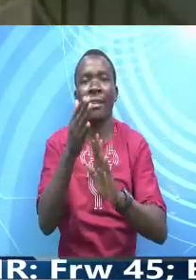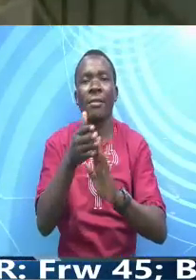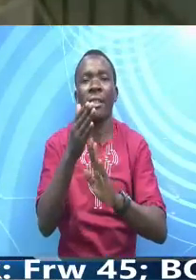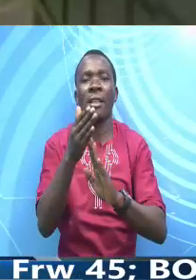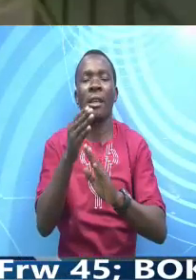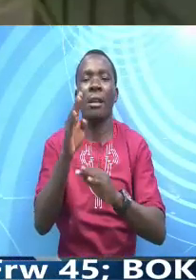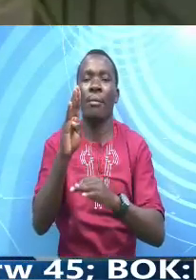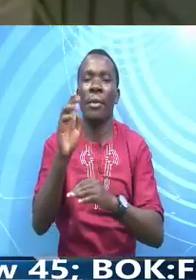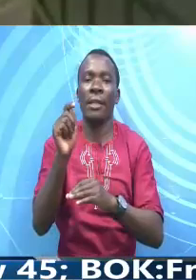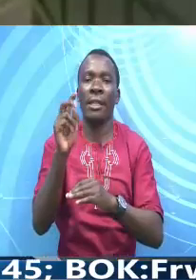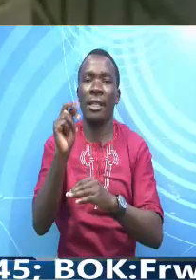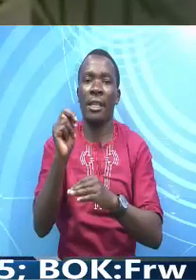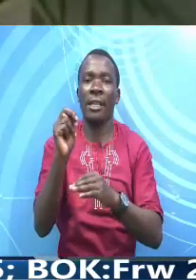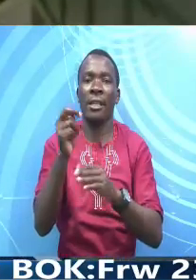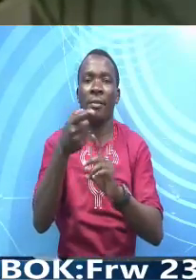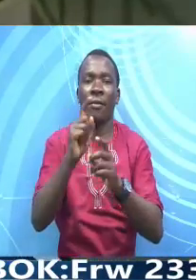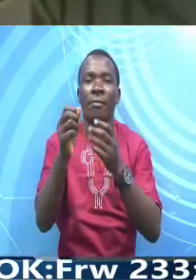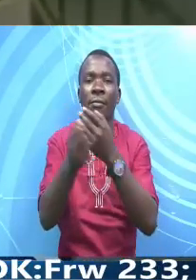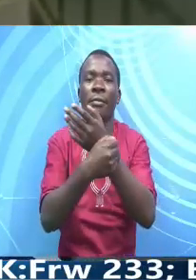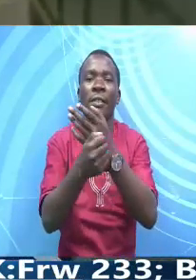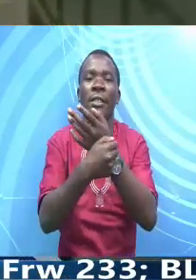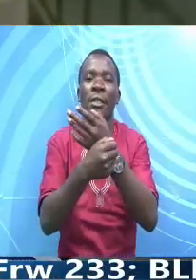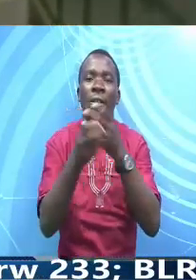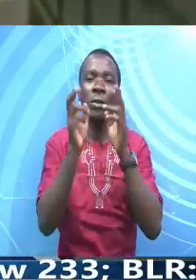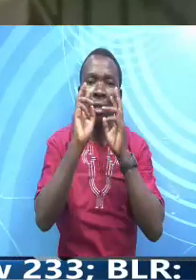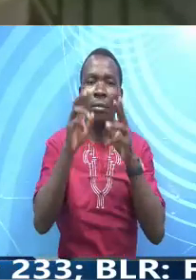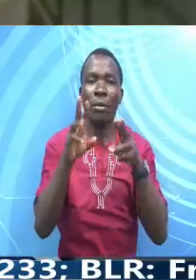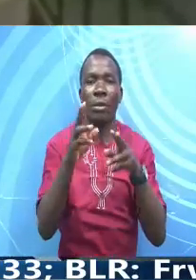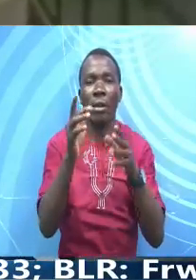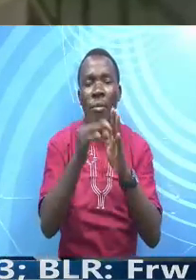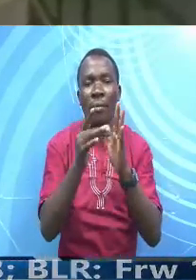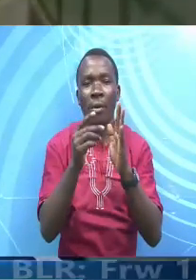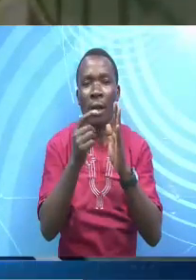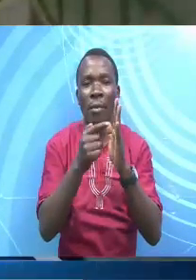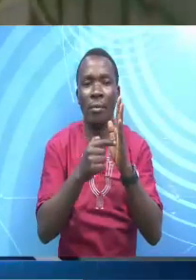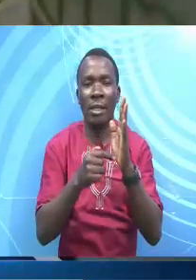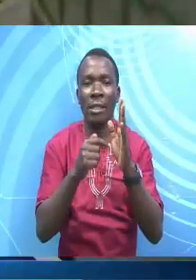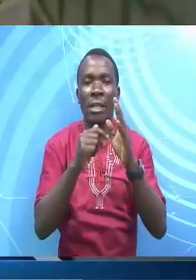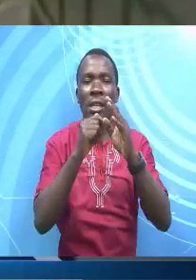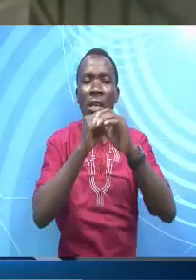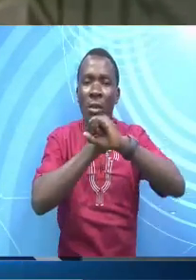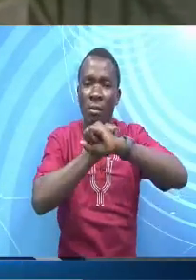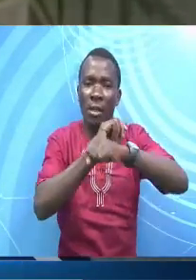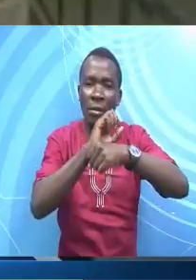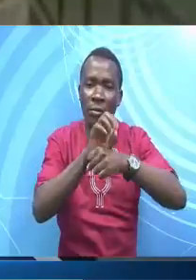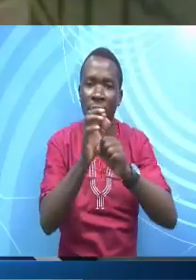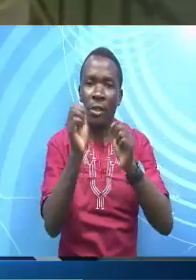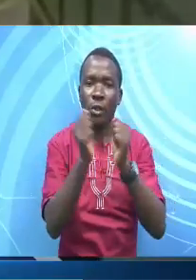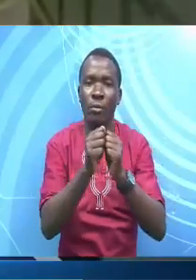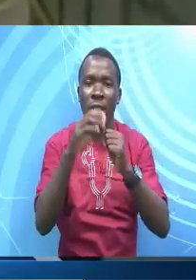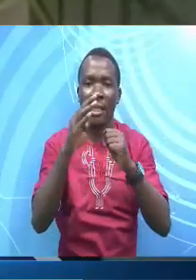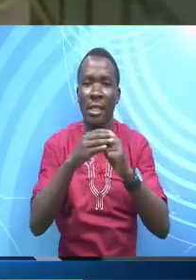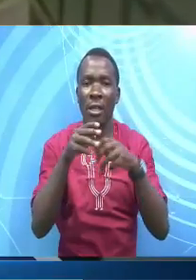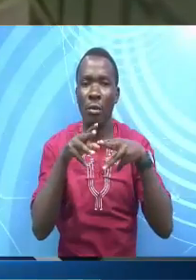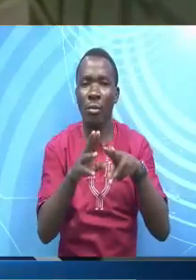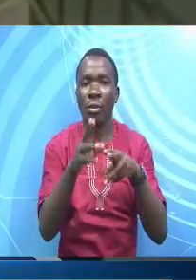karere ka Rubavu mu murenge wa Gisenyi tureba uko amabwiriza y'ubwirinzi bw'icyorezo cya covid-19 arimo